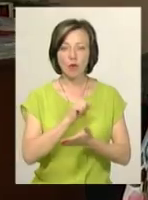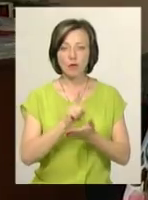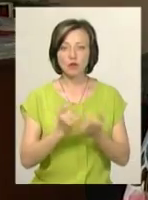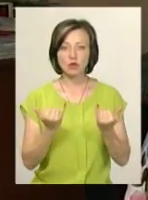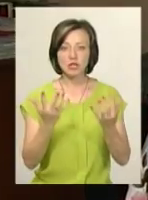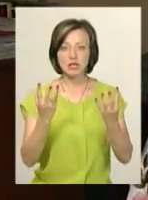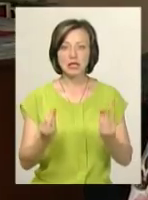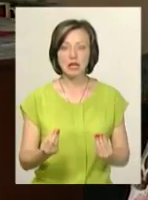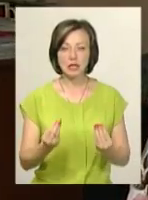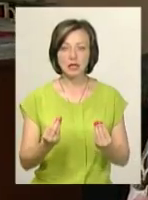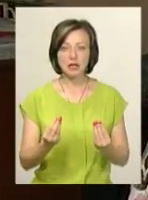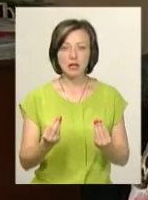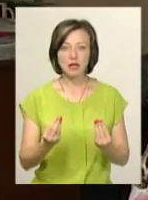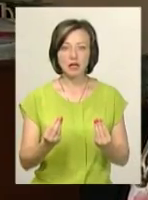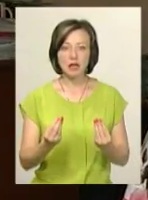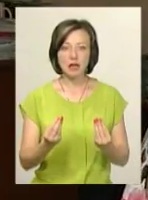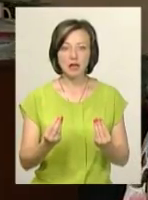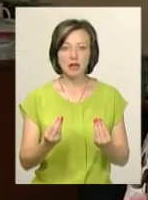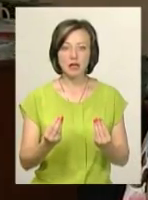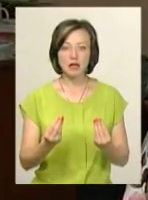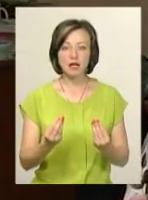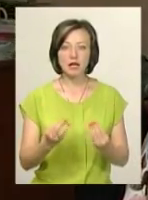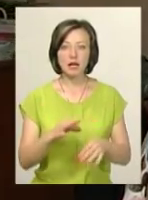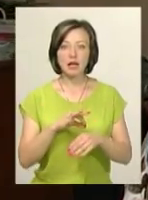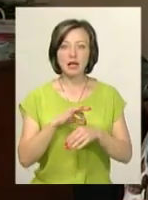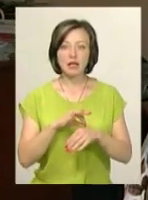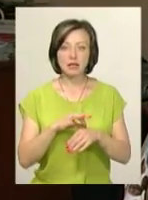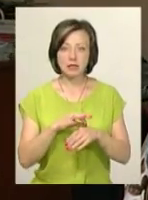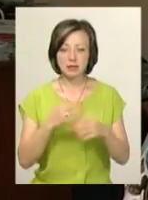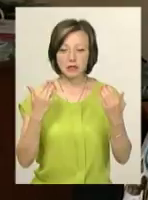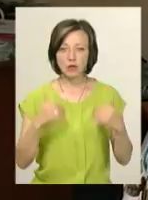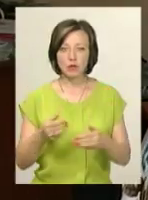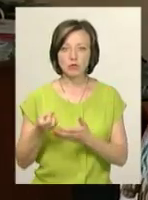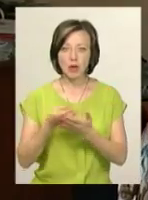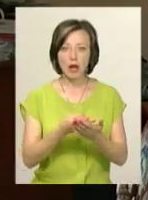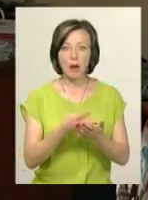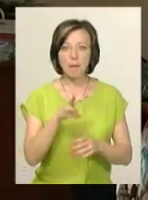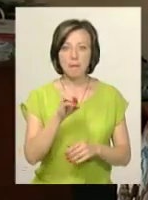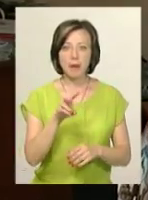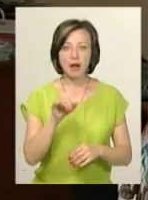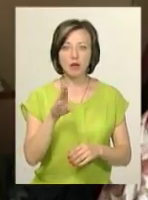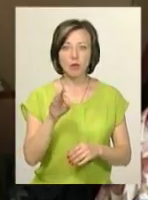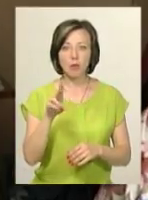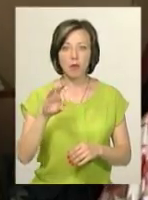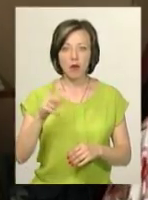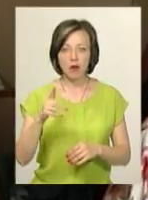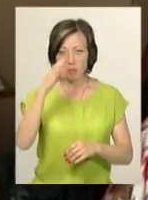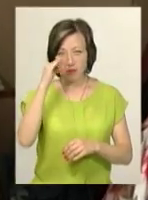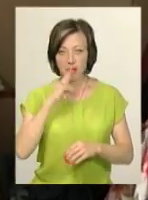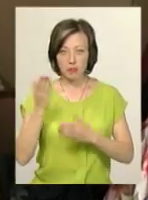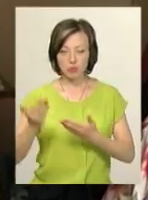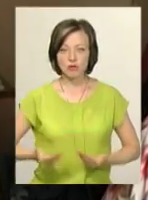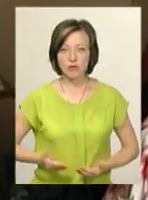тіло доставляють до Мелітополя, там проживають його батьки і там він буде похоронений. Майданюк